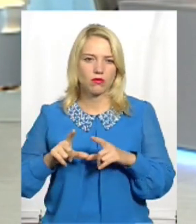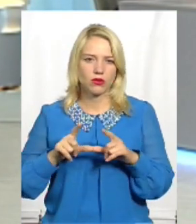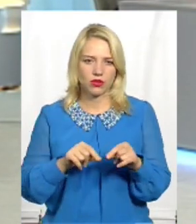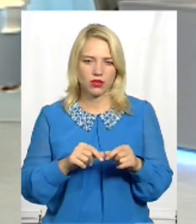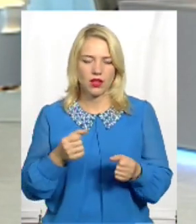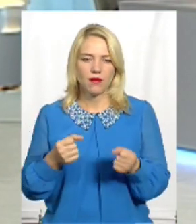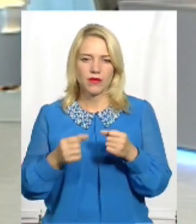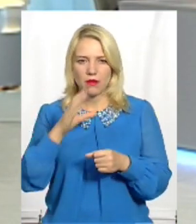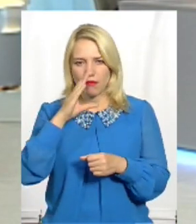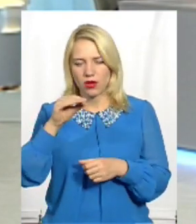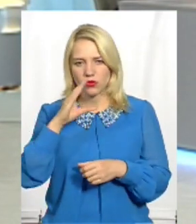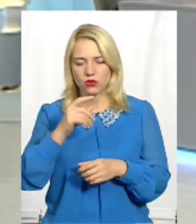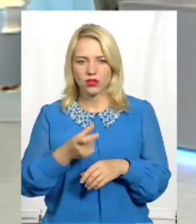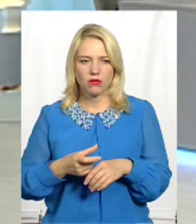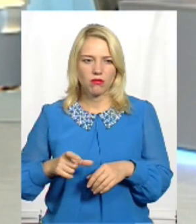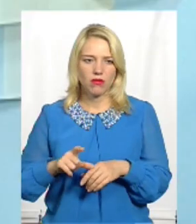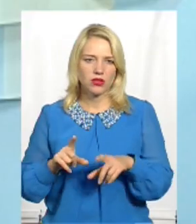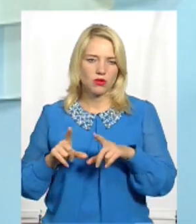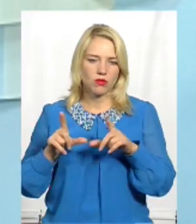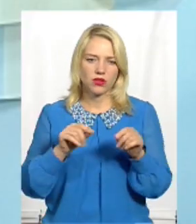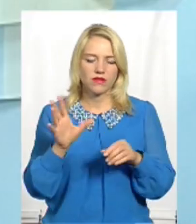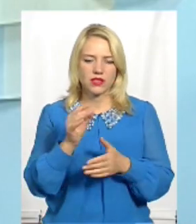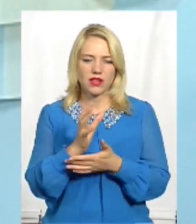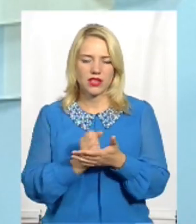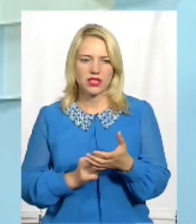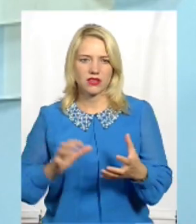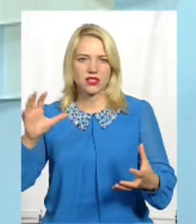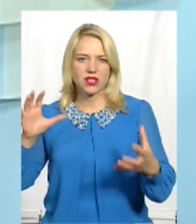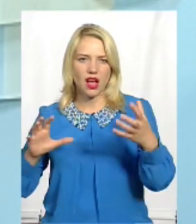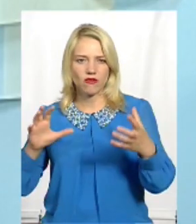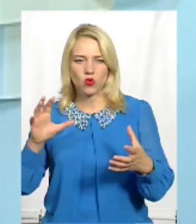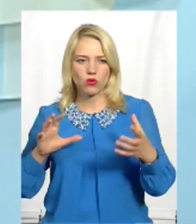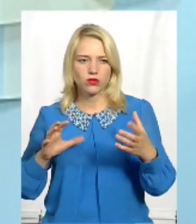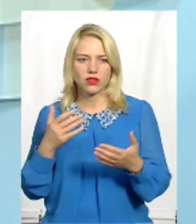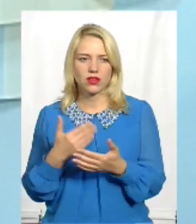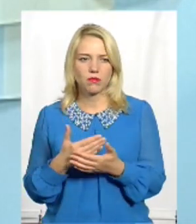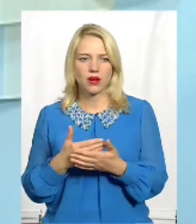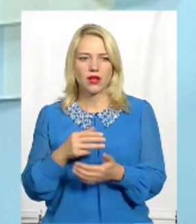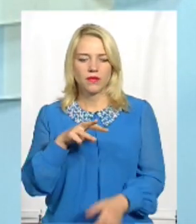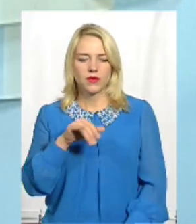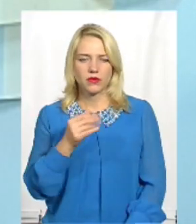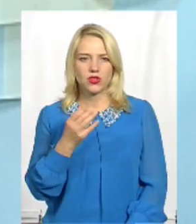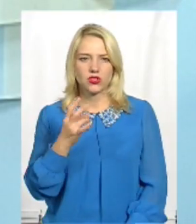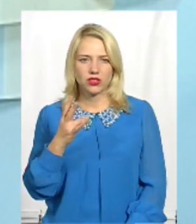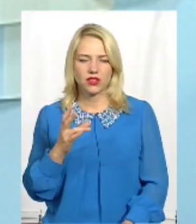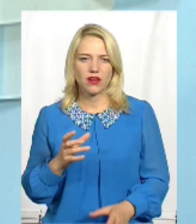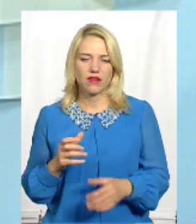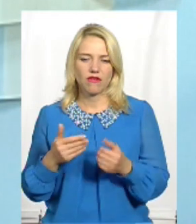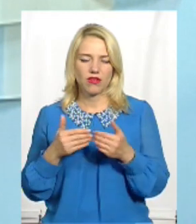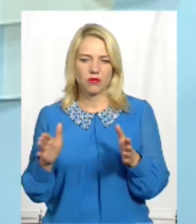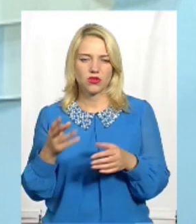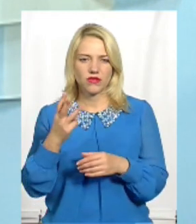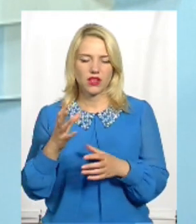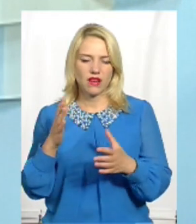маршрутки, по максимуму виїхали всі резервні великогабаритні автобуси. Наприклад, ФОП Мішин випустив 3